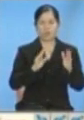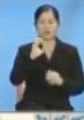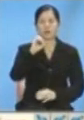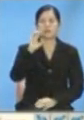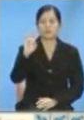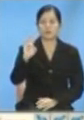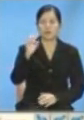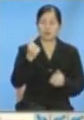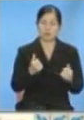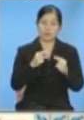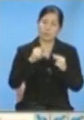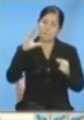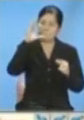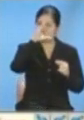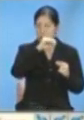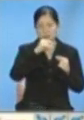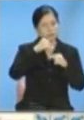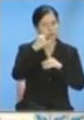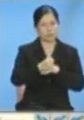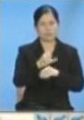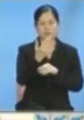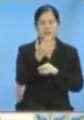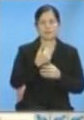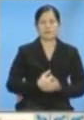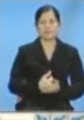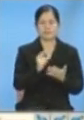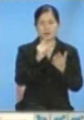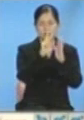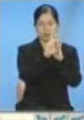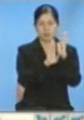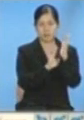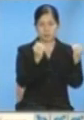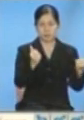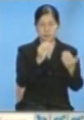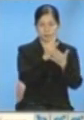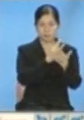นถึง6ทุ่มเนี่ยก็ไม่จบแล้วเข้าระเบียบวาระก็ยังไม่